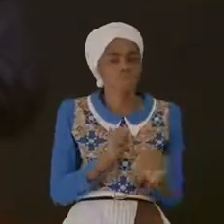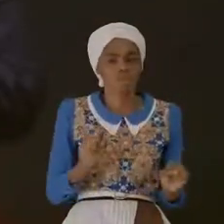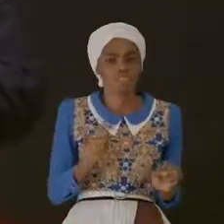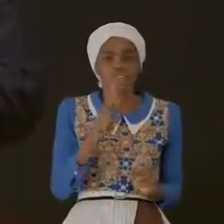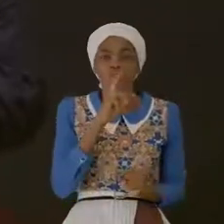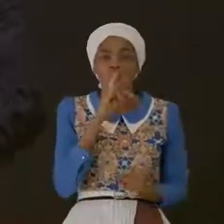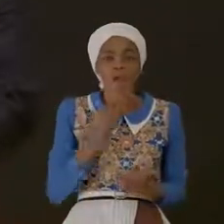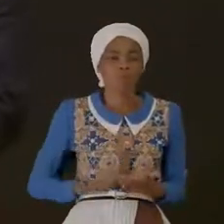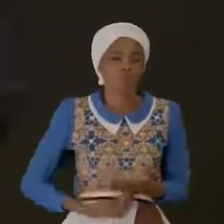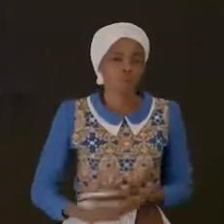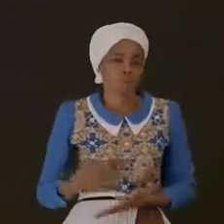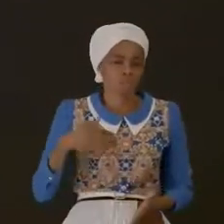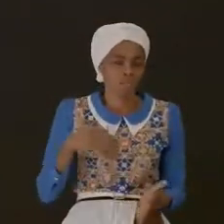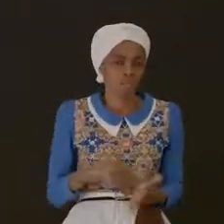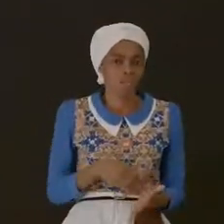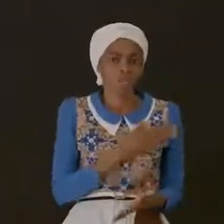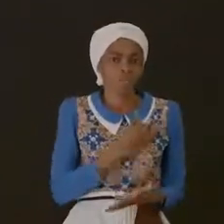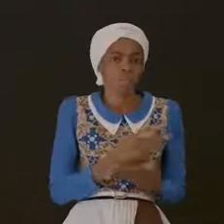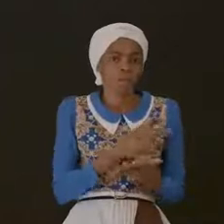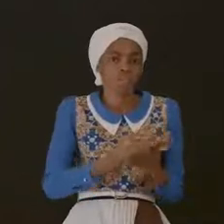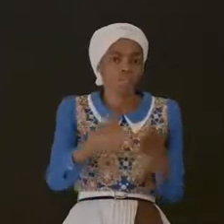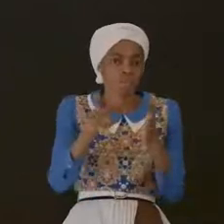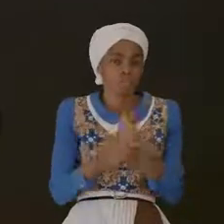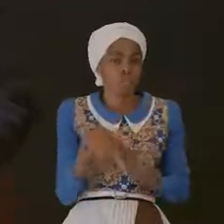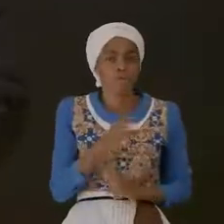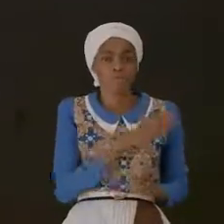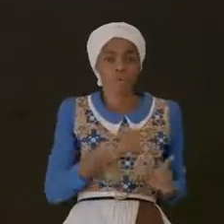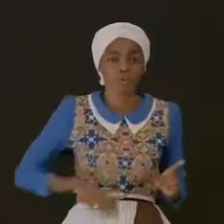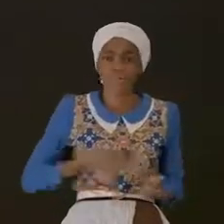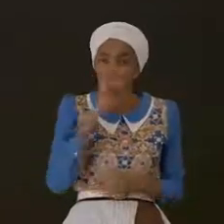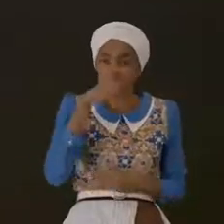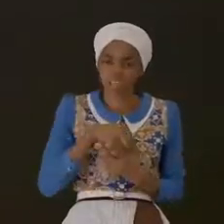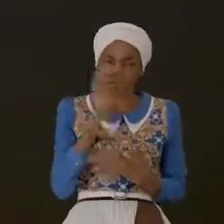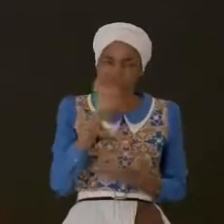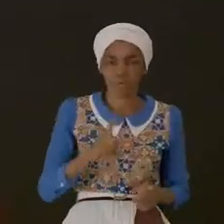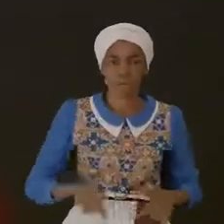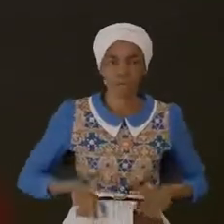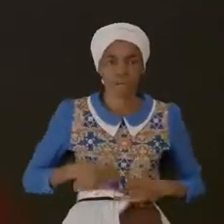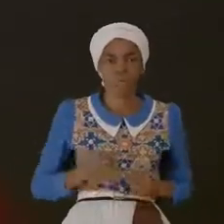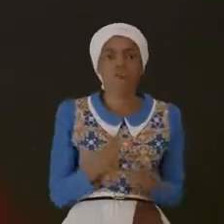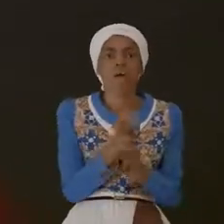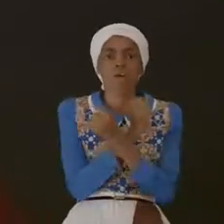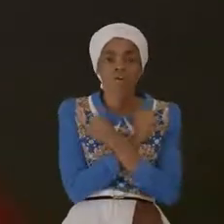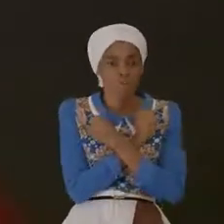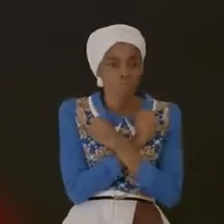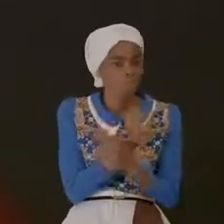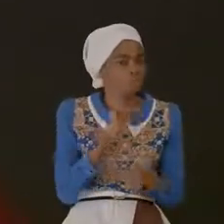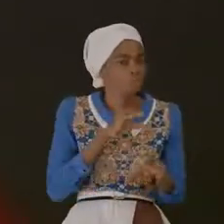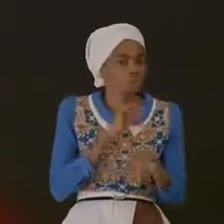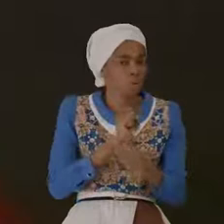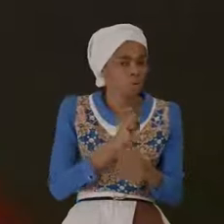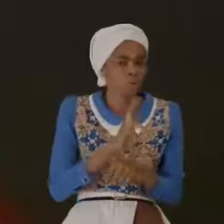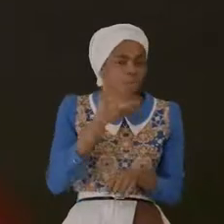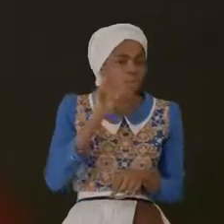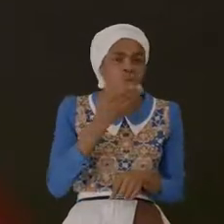tu es né de nouveau et la justice de Christ est dans ta vie, c'est dit que l'amour ne fait point